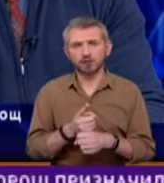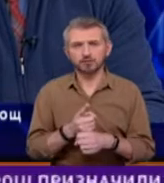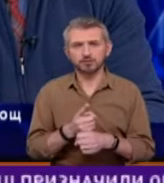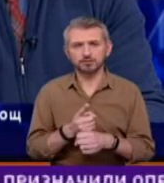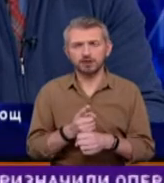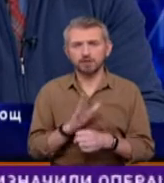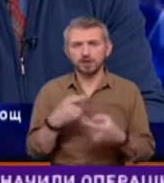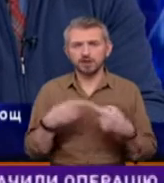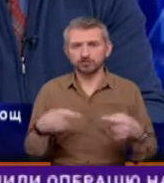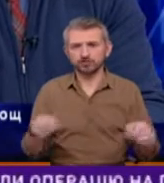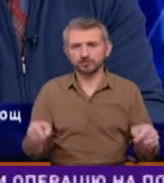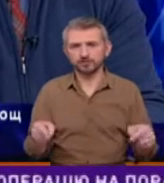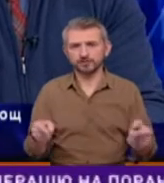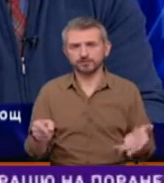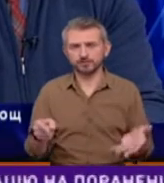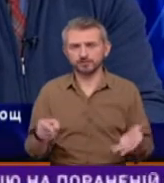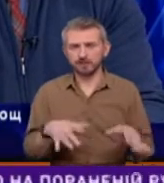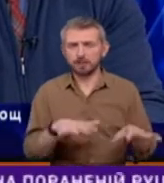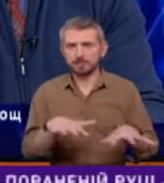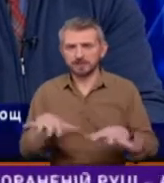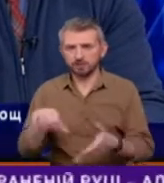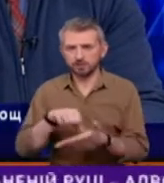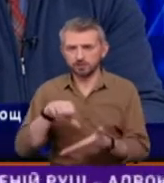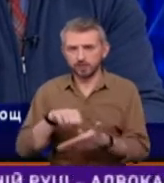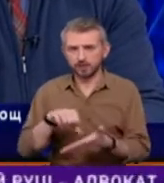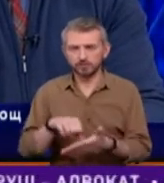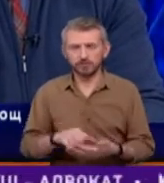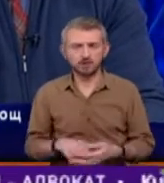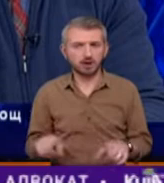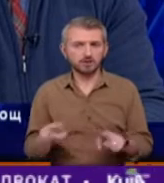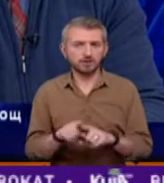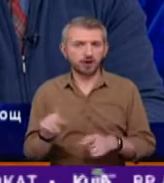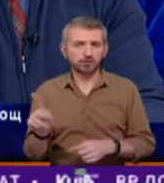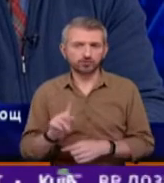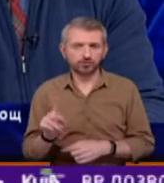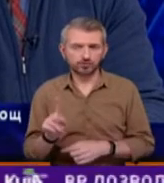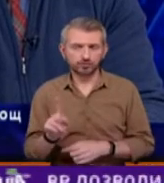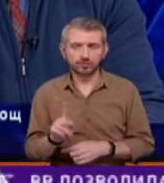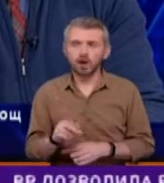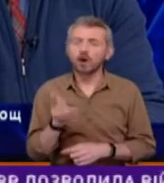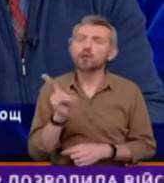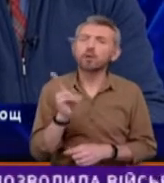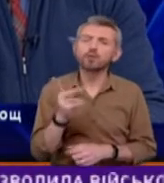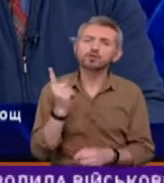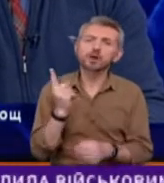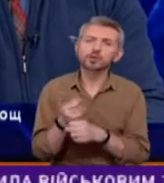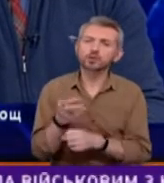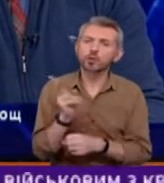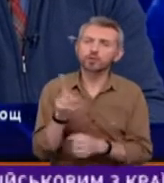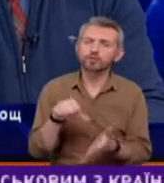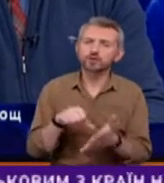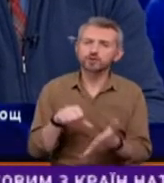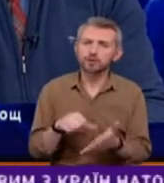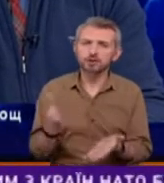в інших місцях виступати. Так що... Кому? Кому? Заборона кому